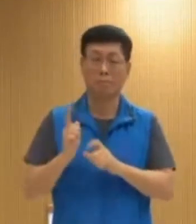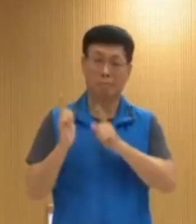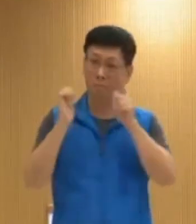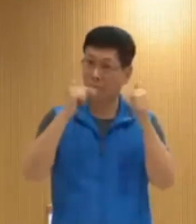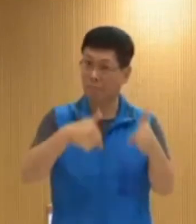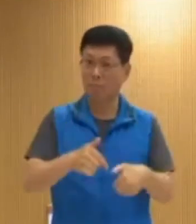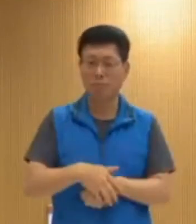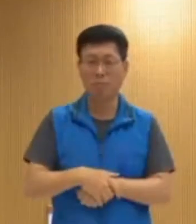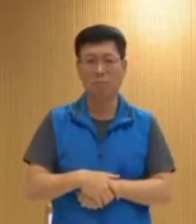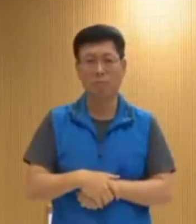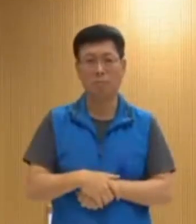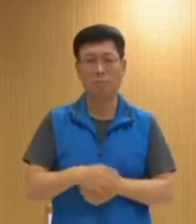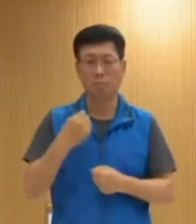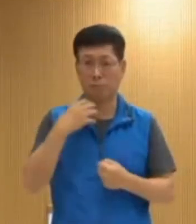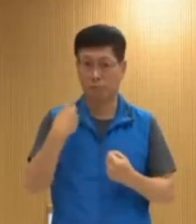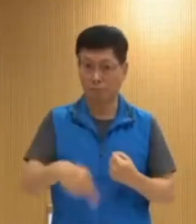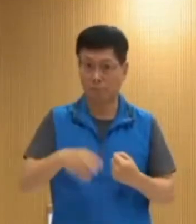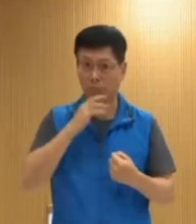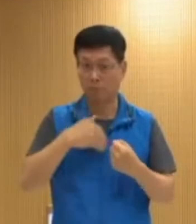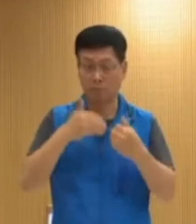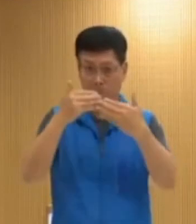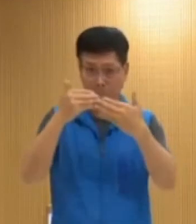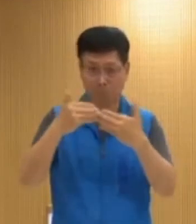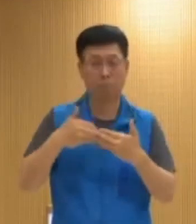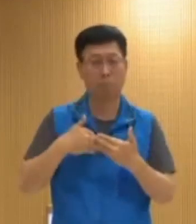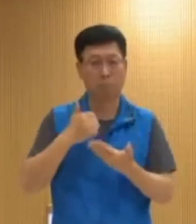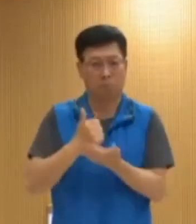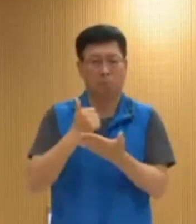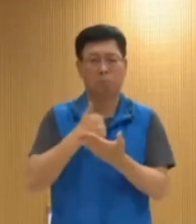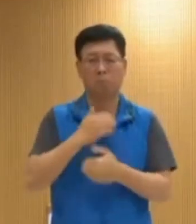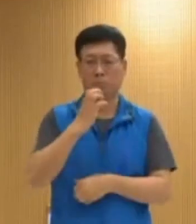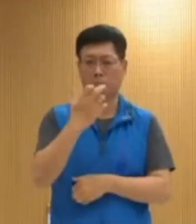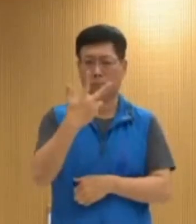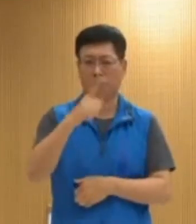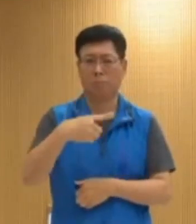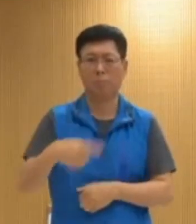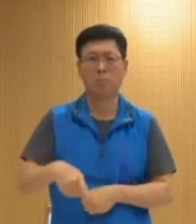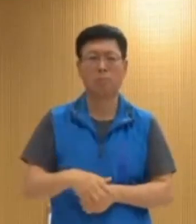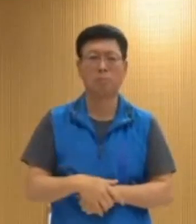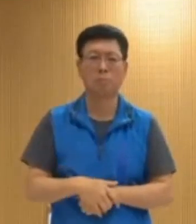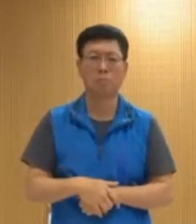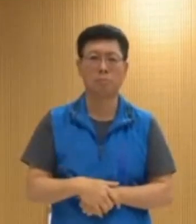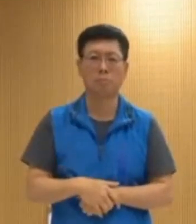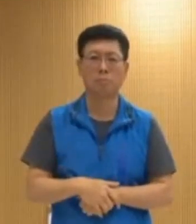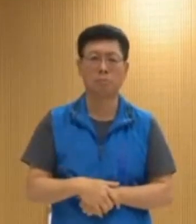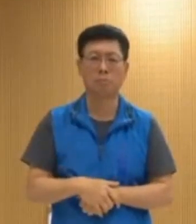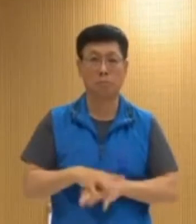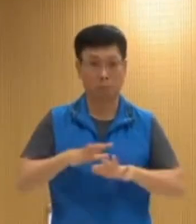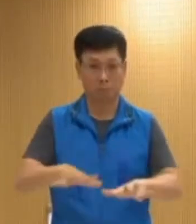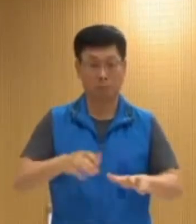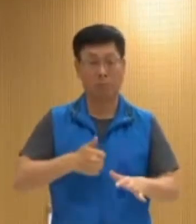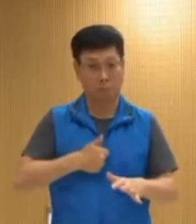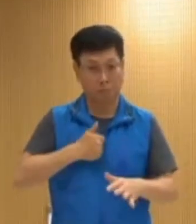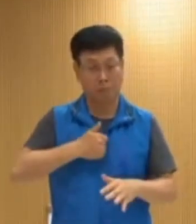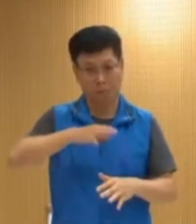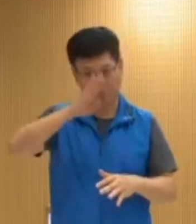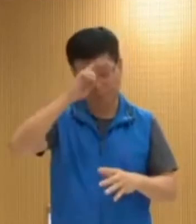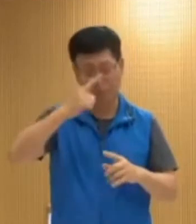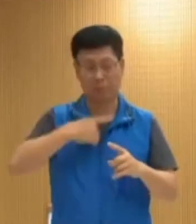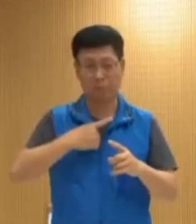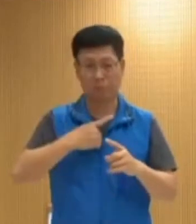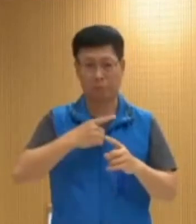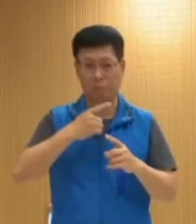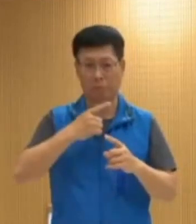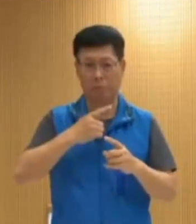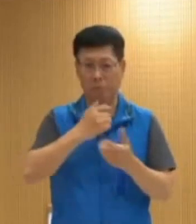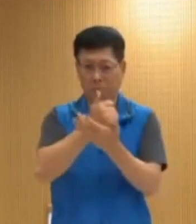天在验尸有97例，所以整个确诊的数